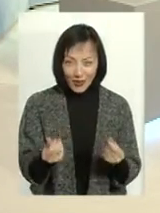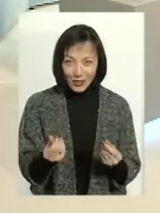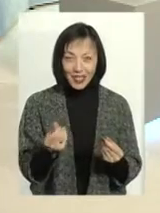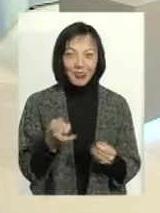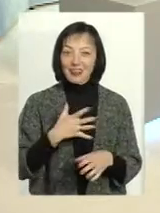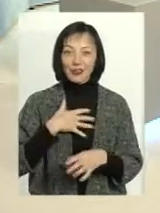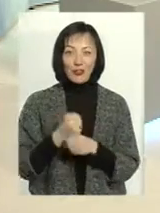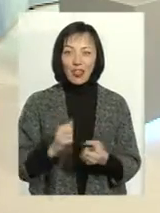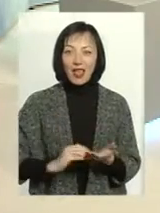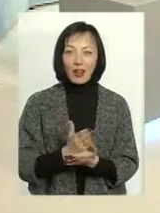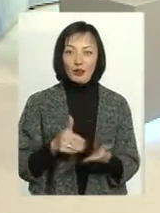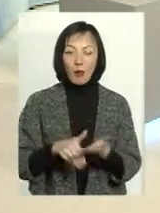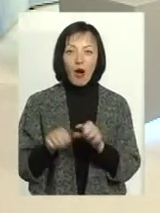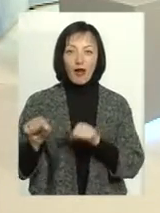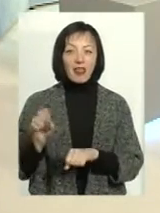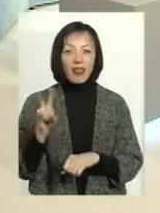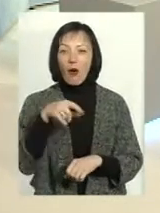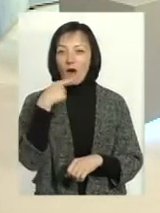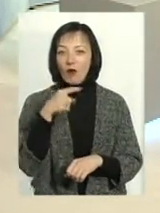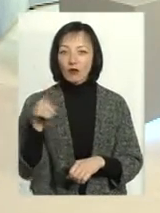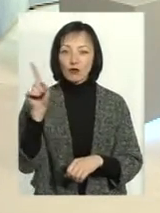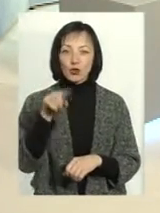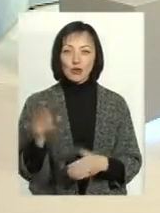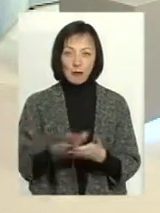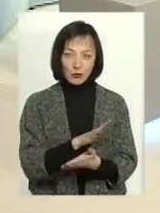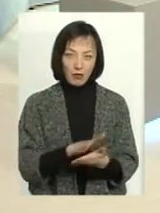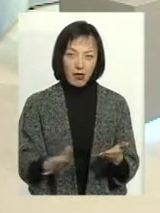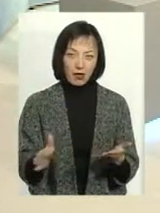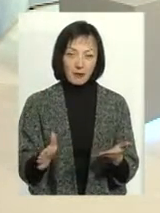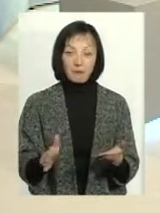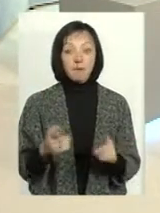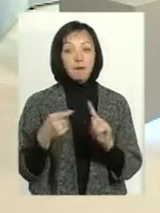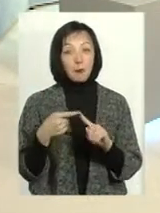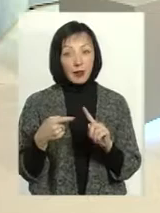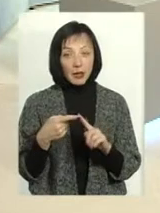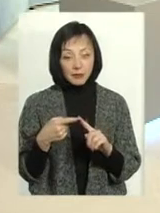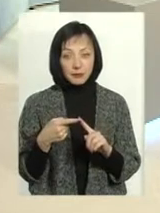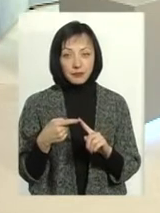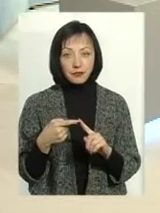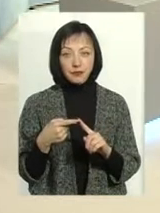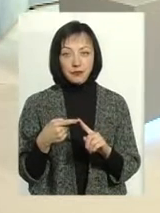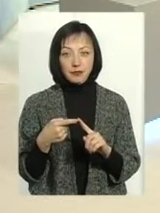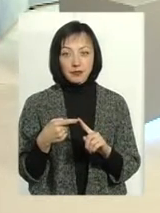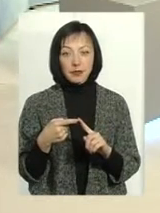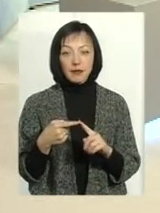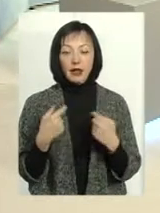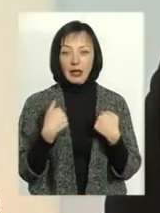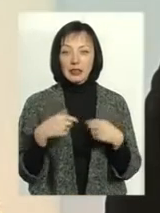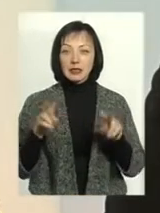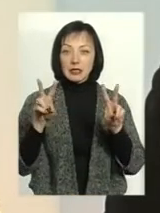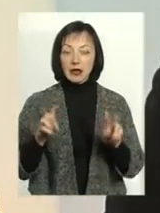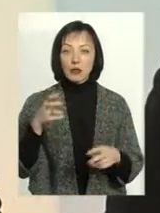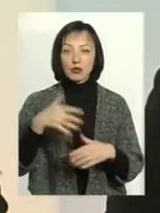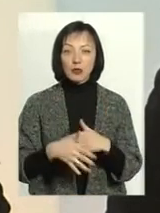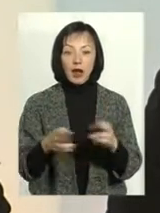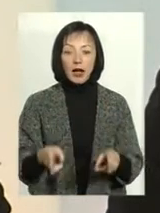якістю допомоги адвоката, не кажучи вже про щось безоплатне. По-перше, наскільки я на цій темі розуміюсь,